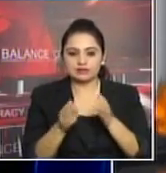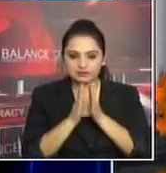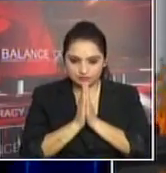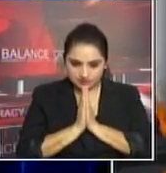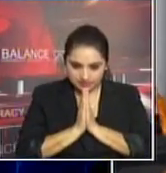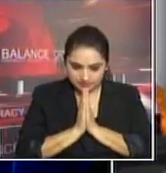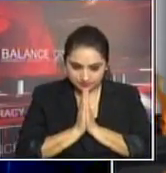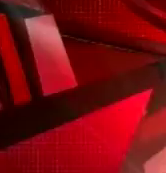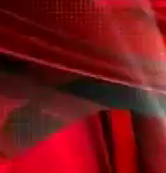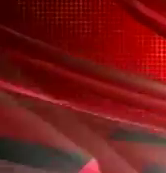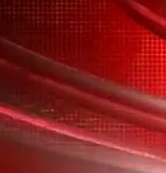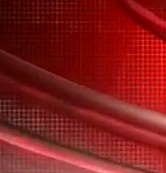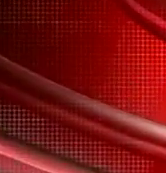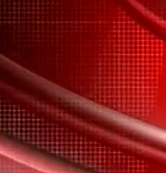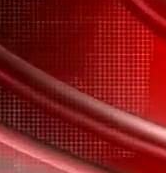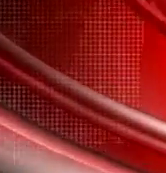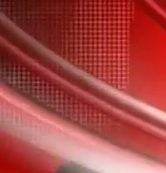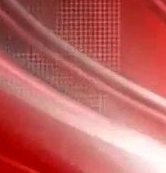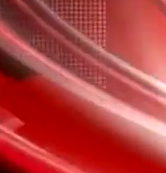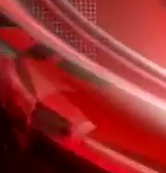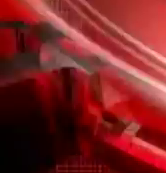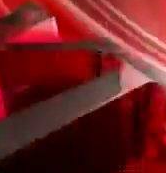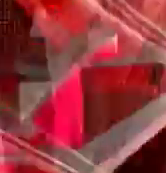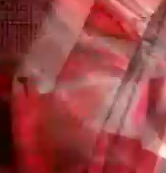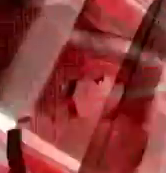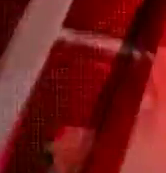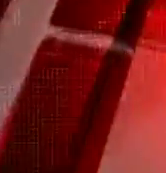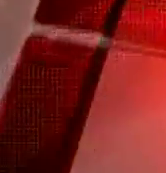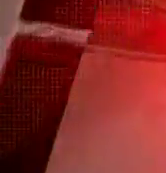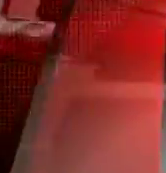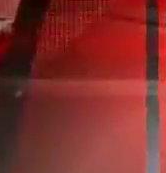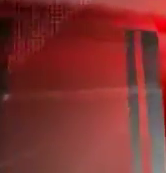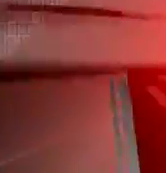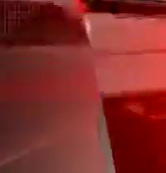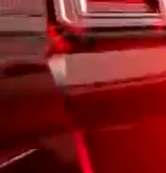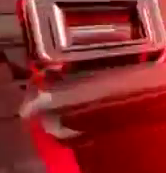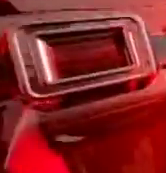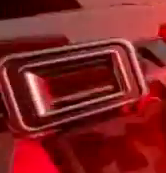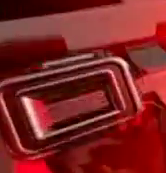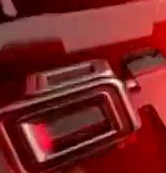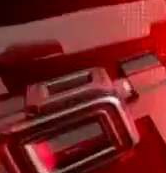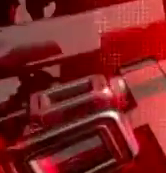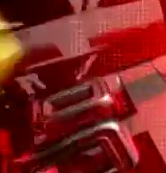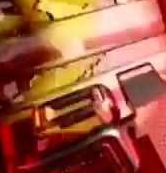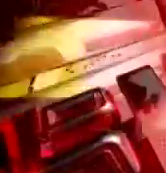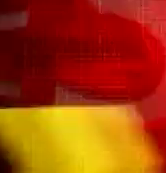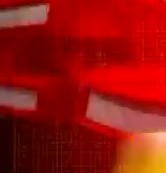रहनुहोला। नमस्कार। Thank you.